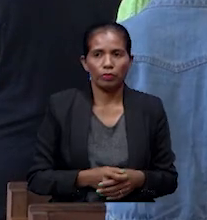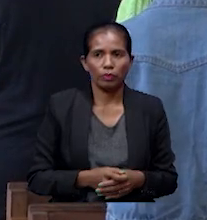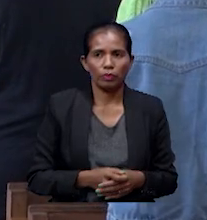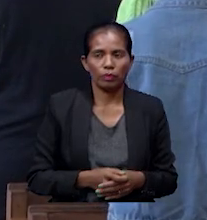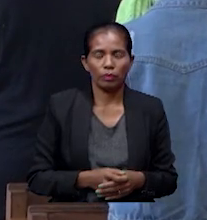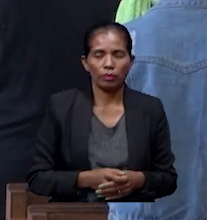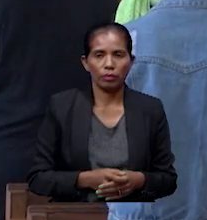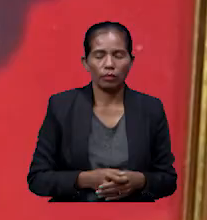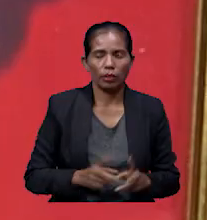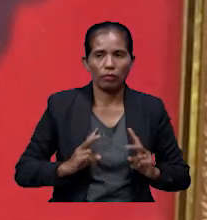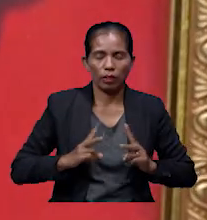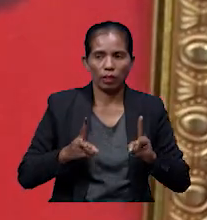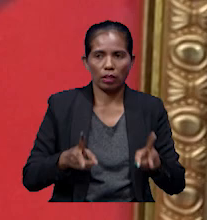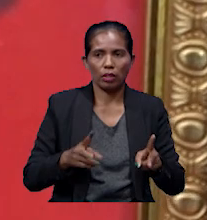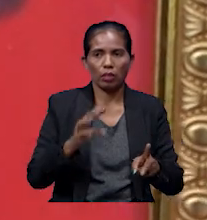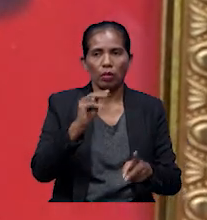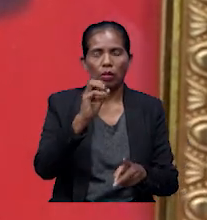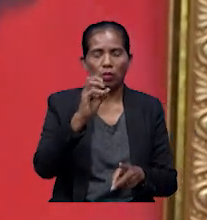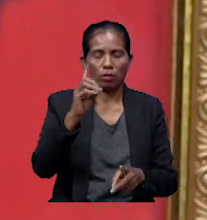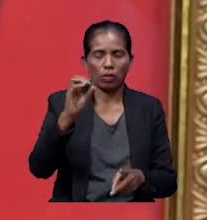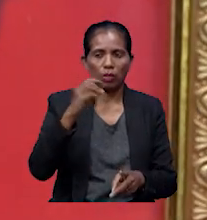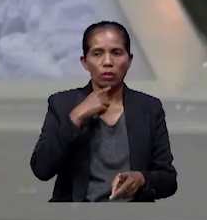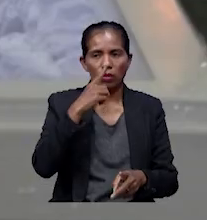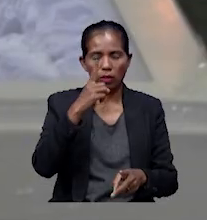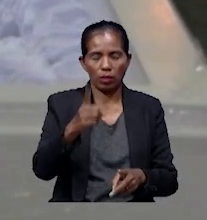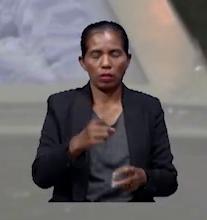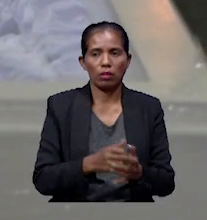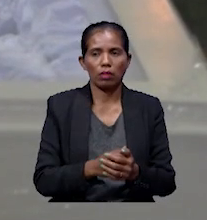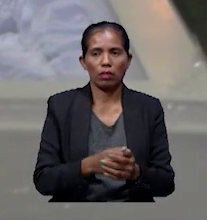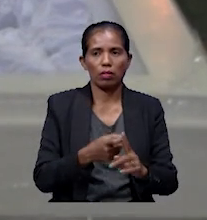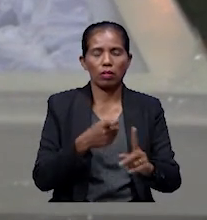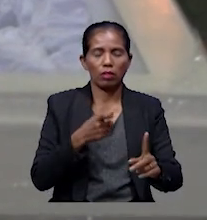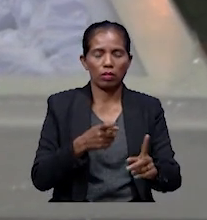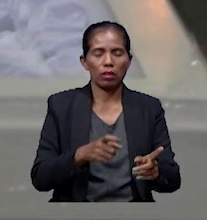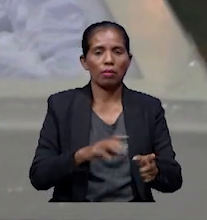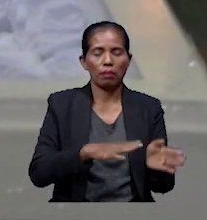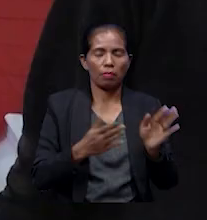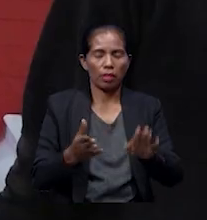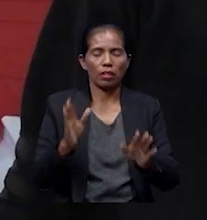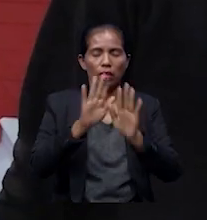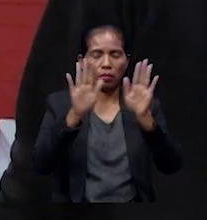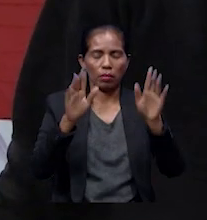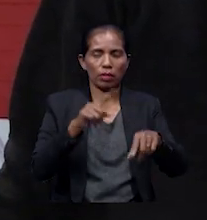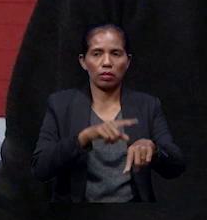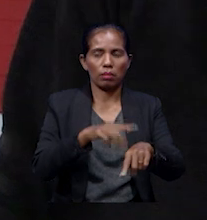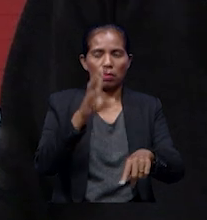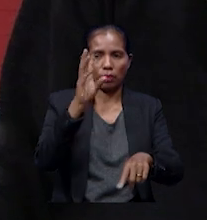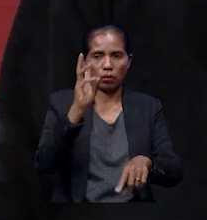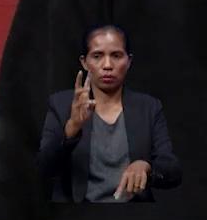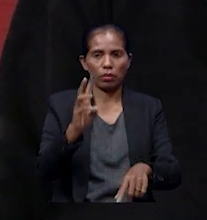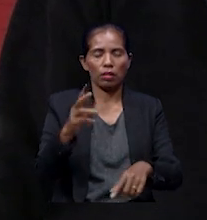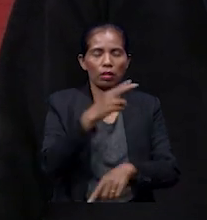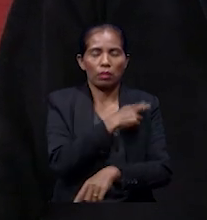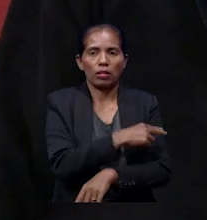Saudoso modok nebe Hanesan Mos Funador Instituto Ciência Saudi, Hakotuis ia domingo tuku hito dader oras Timor Leste, ia